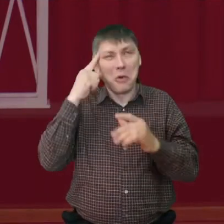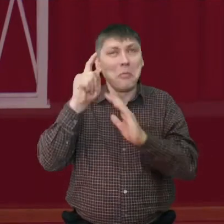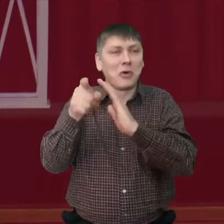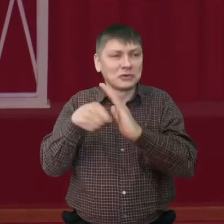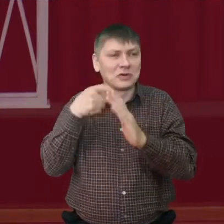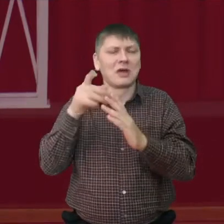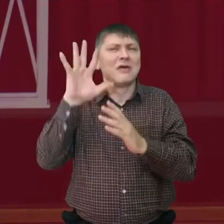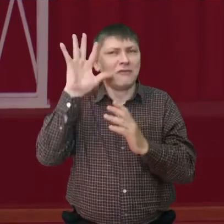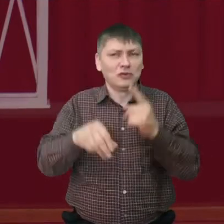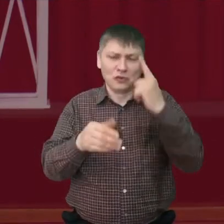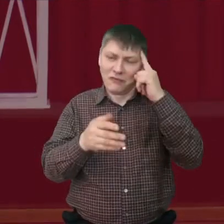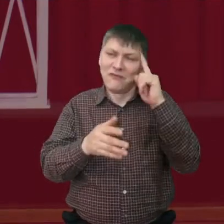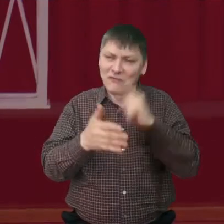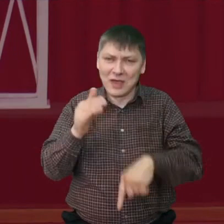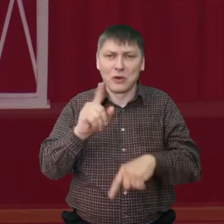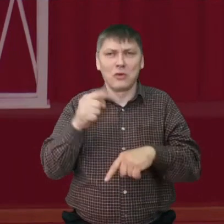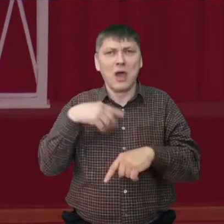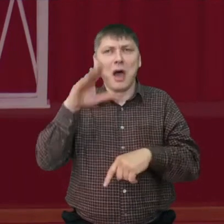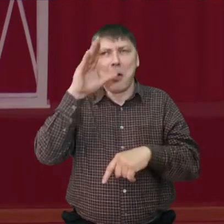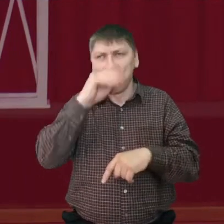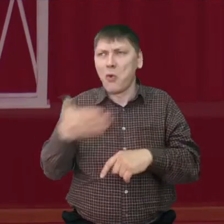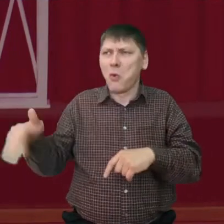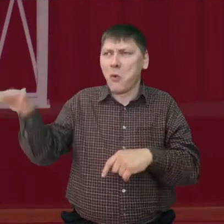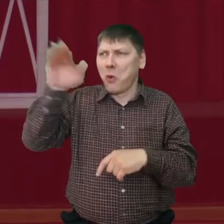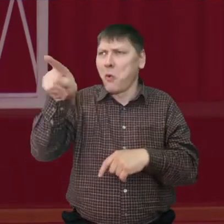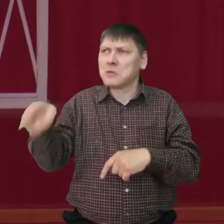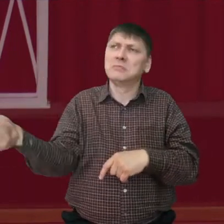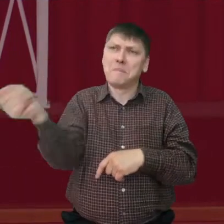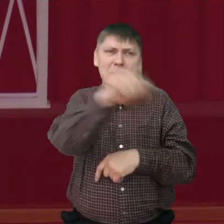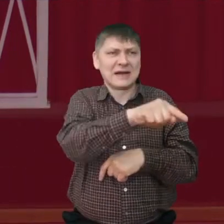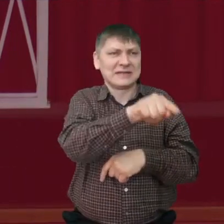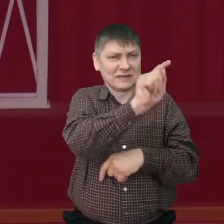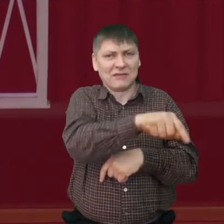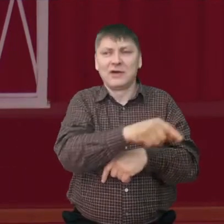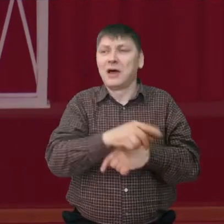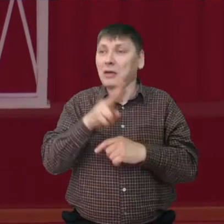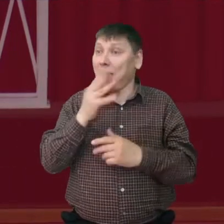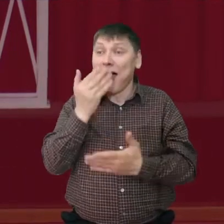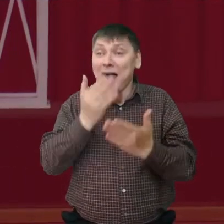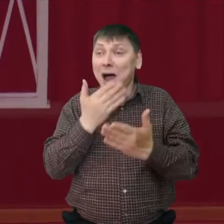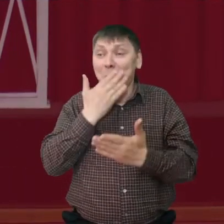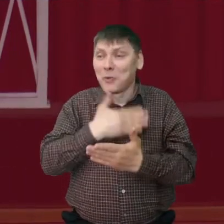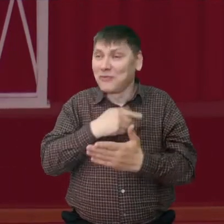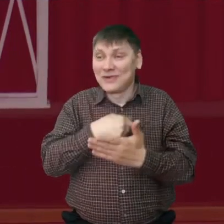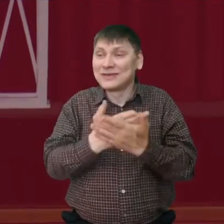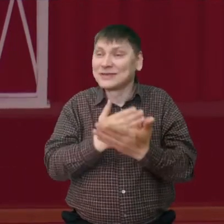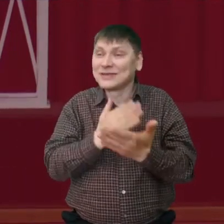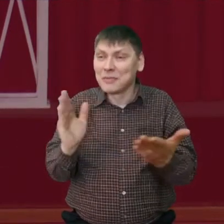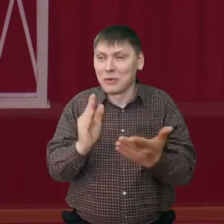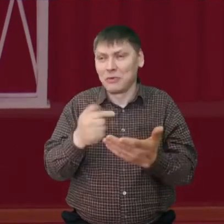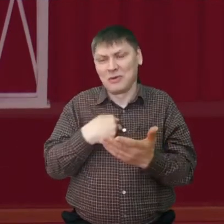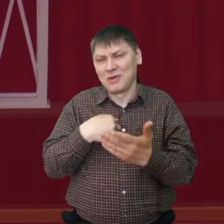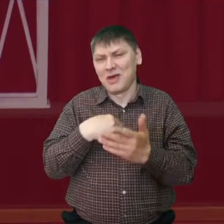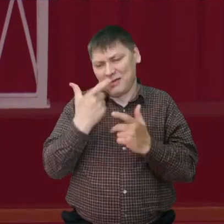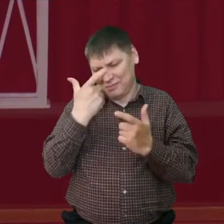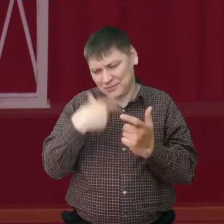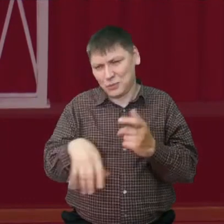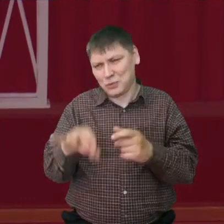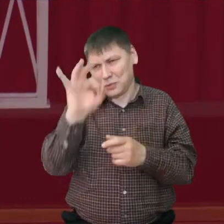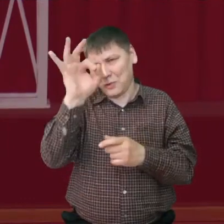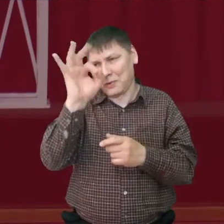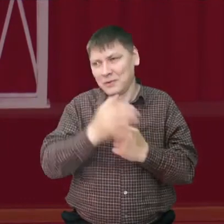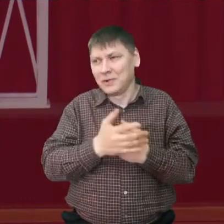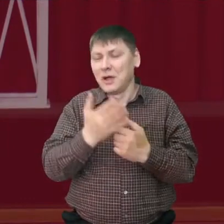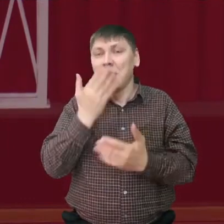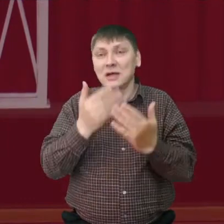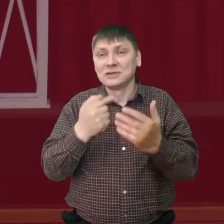всю веру, так что могу и горы переставлять, а не имею любви, то я ничто. Если я раздам все имение